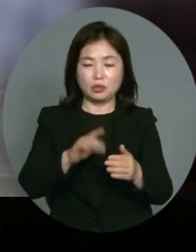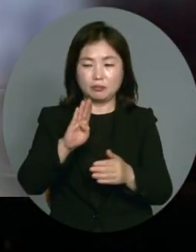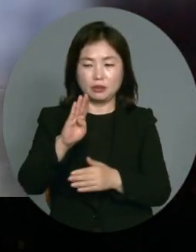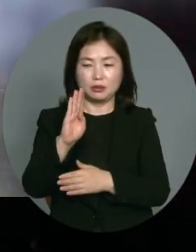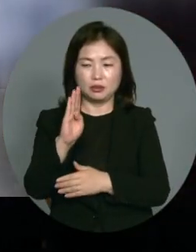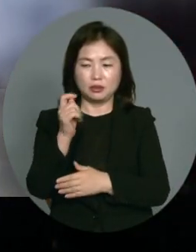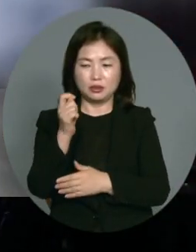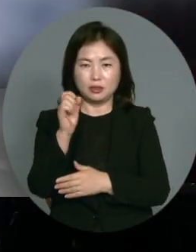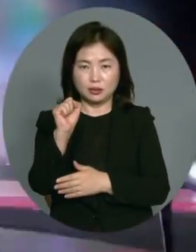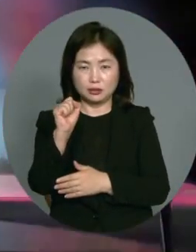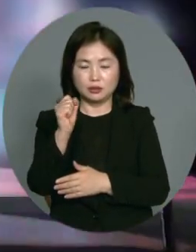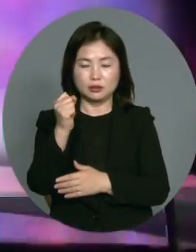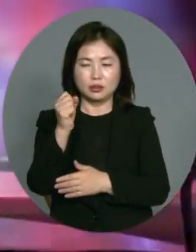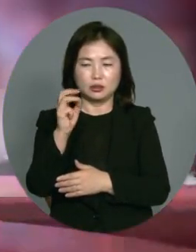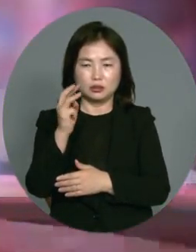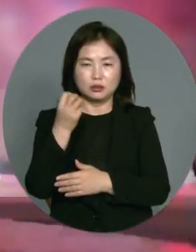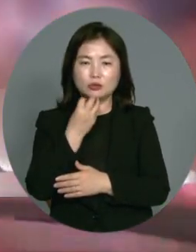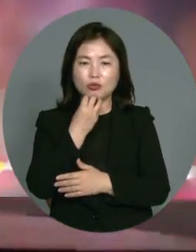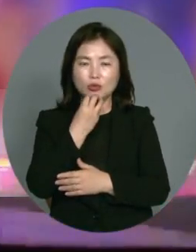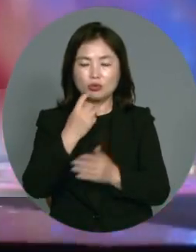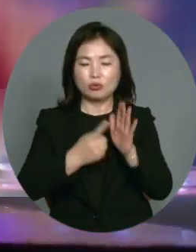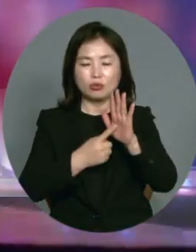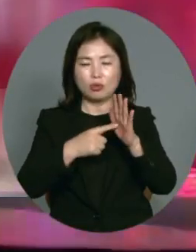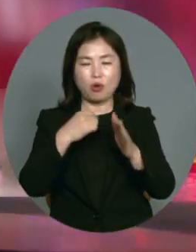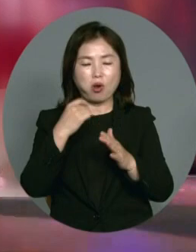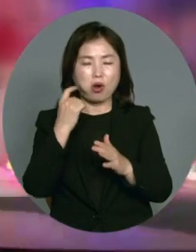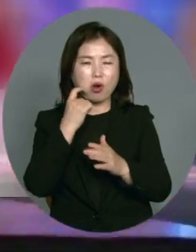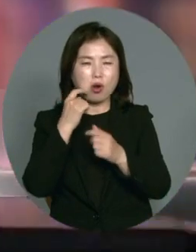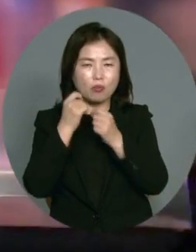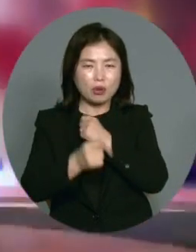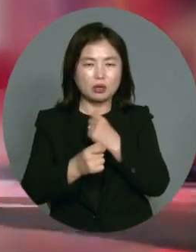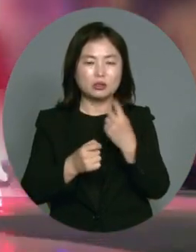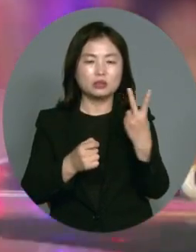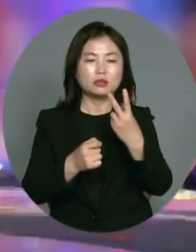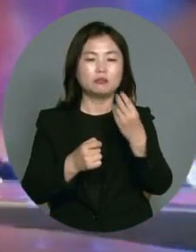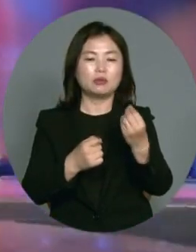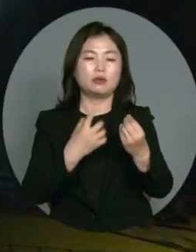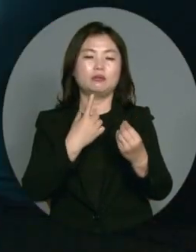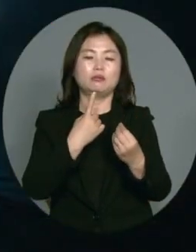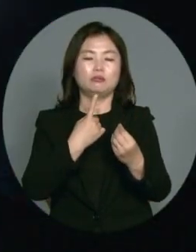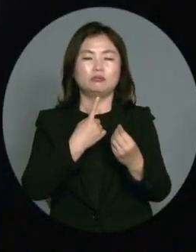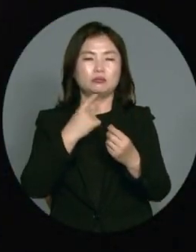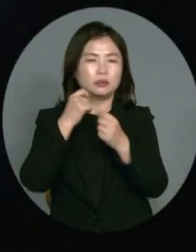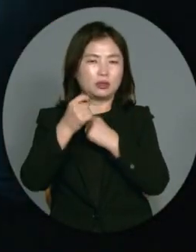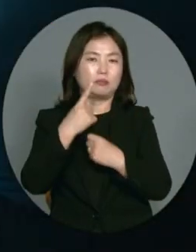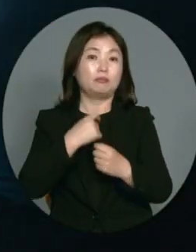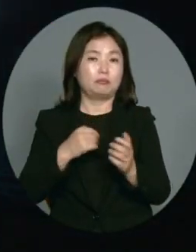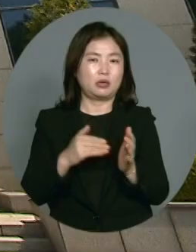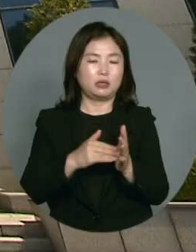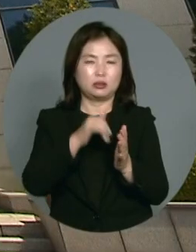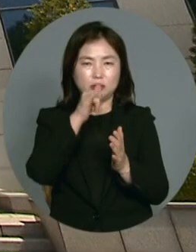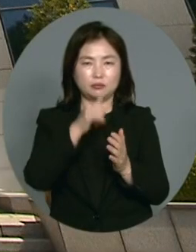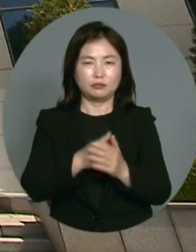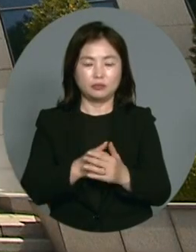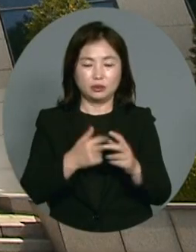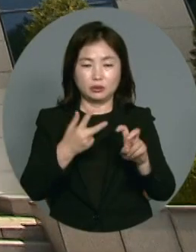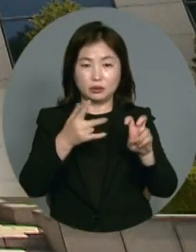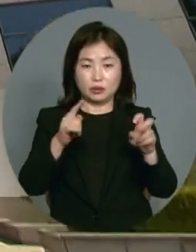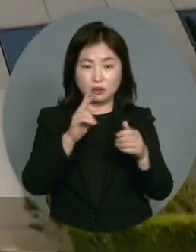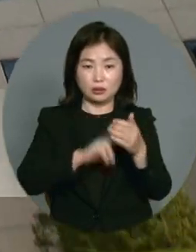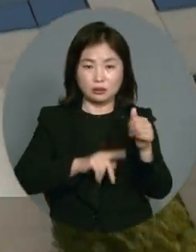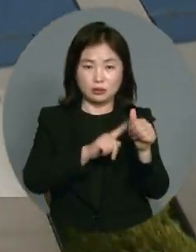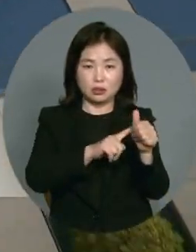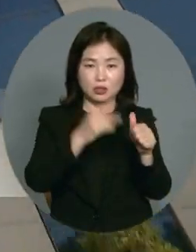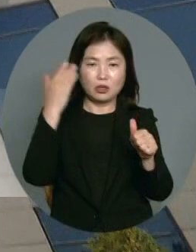BTS 서울 공연 티켓이라는 말에 속아 티켓값만 2천만 원을 뜯긴 피해자도 있었습니다. 판매자인 20대 남성은